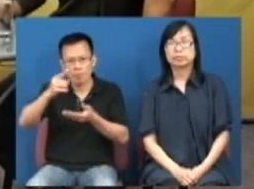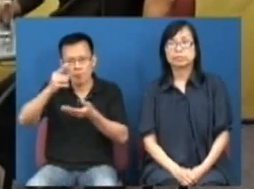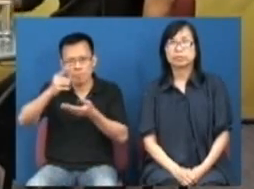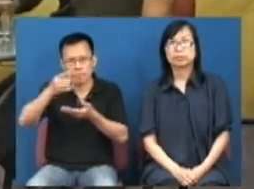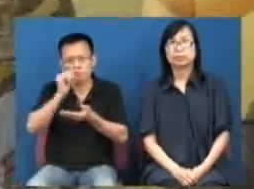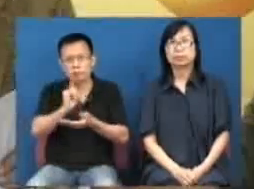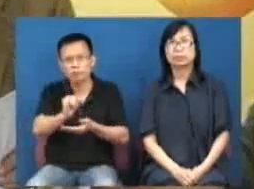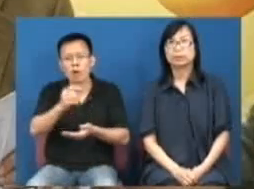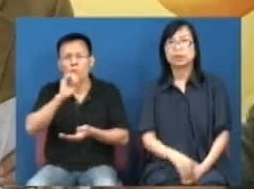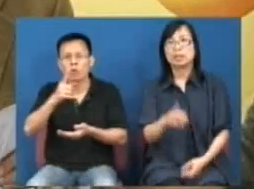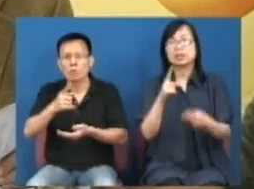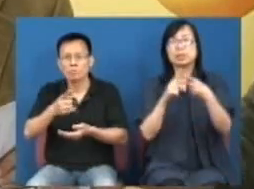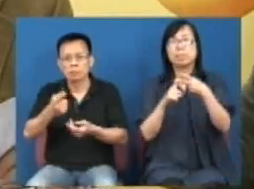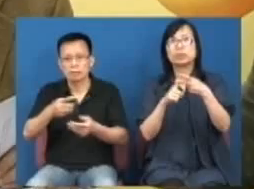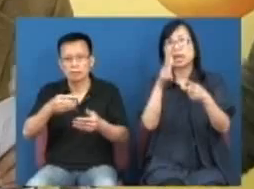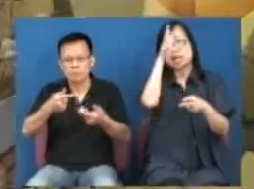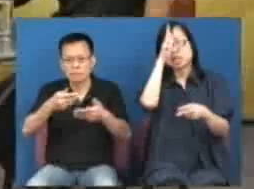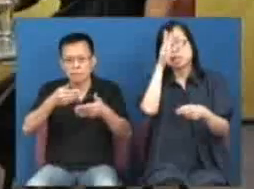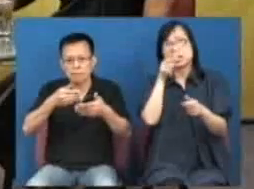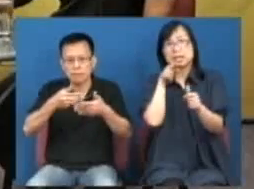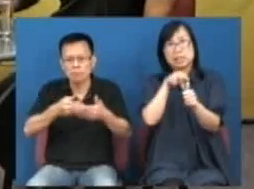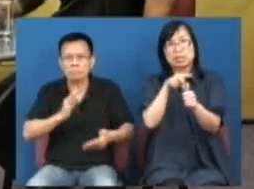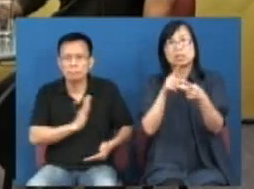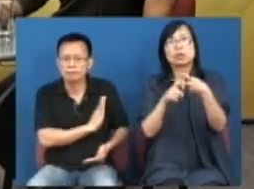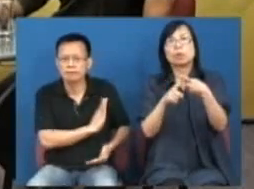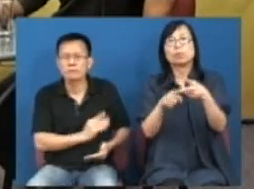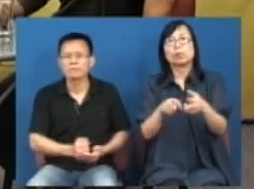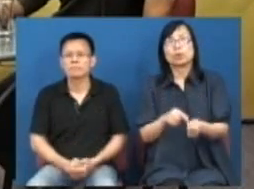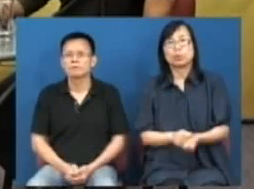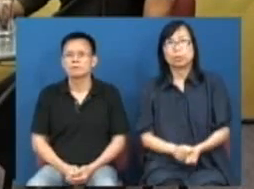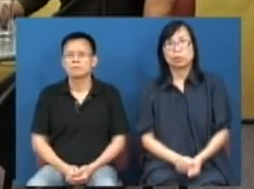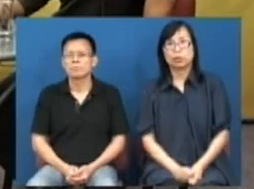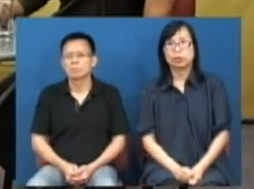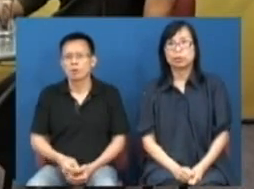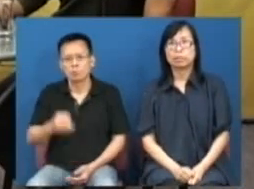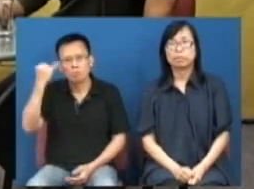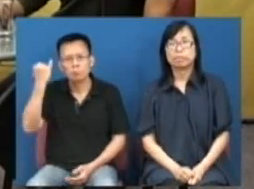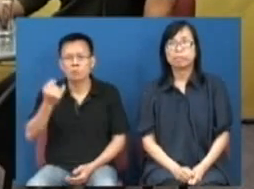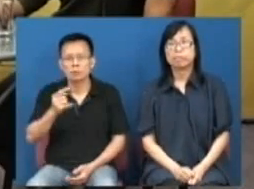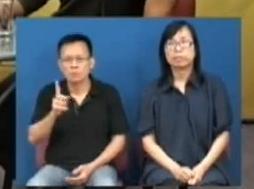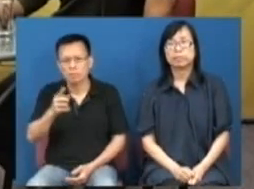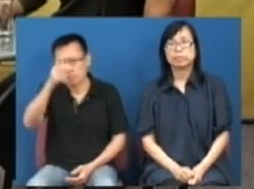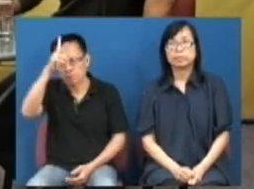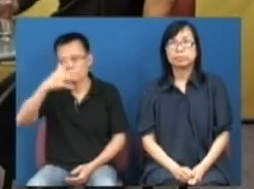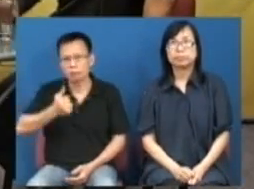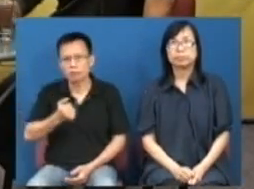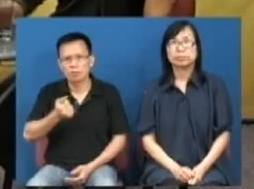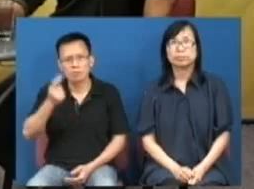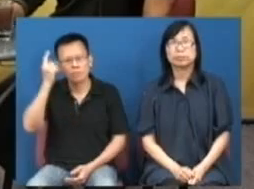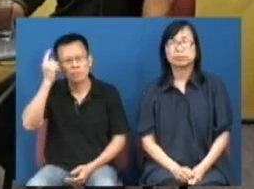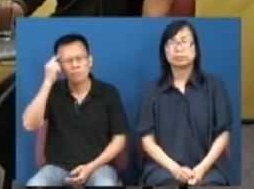別， 政治工具啊咁樣就係嗰個邏輯咧，就係咁樣咁樣嚟。 我都唔明呢位政府官，你食乜嘢